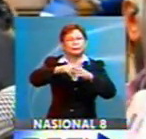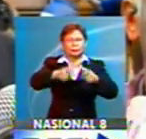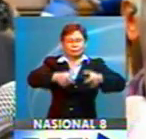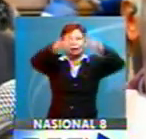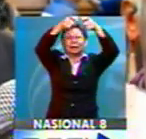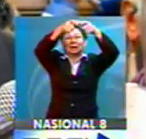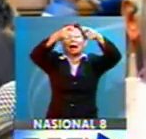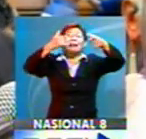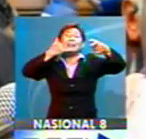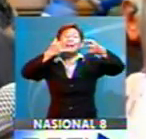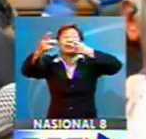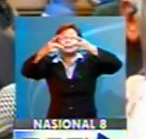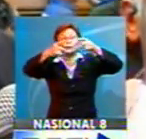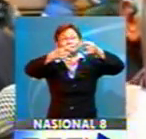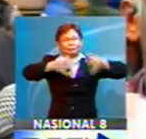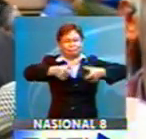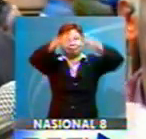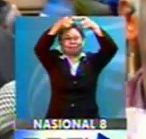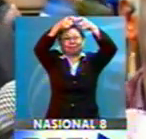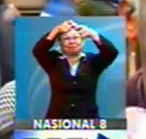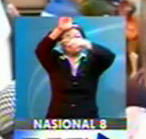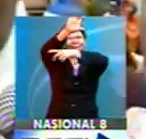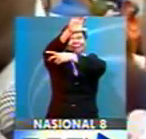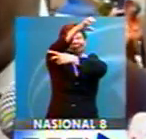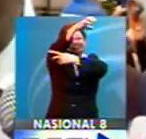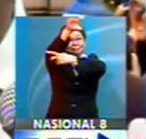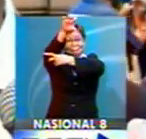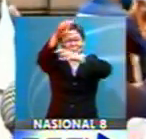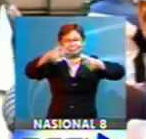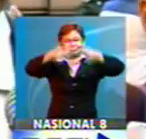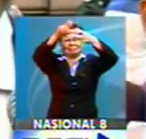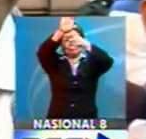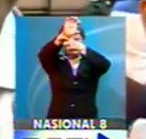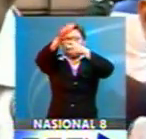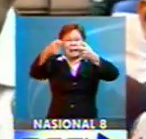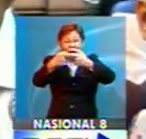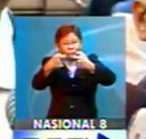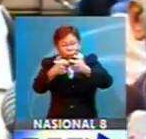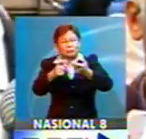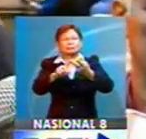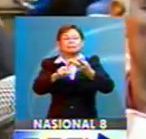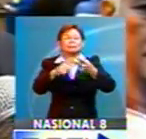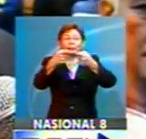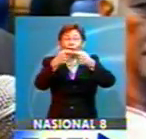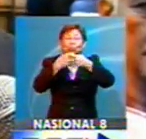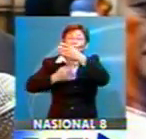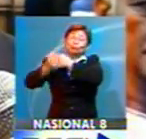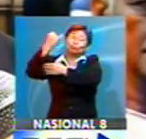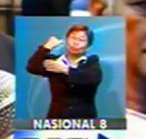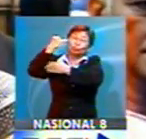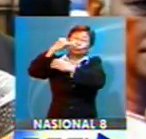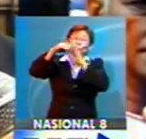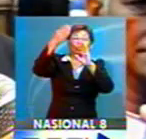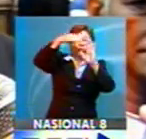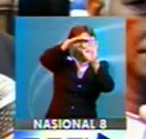menara-menara telekomunikasi dari segi base station ataupun apa ni elektronik yang sebelum ini berada di